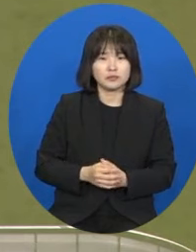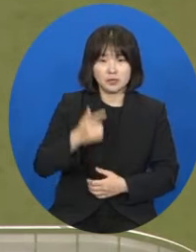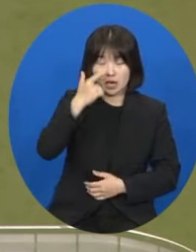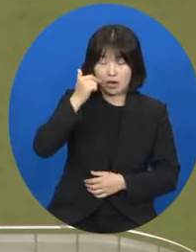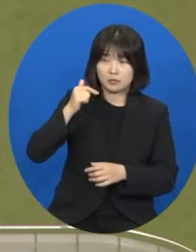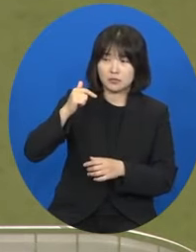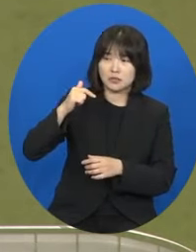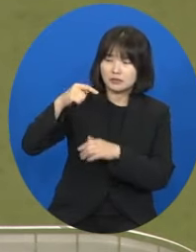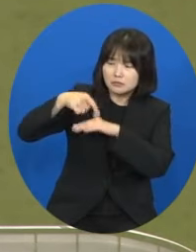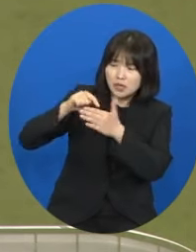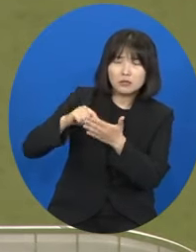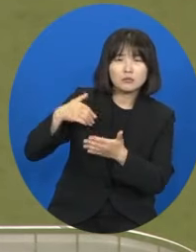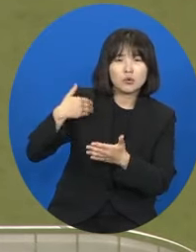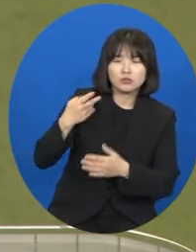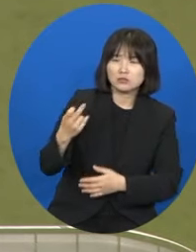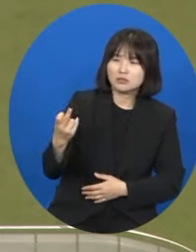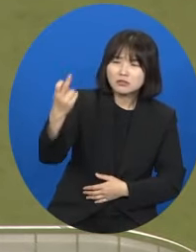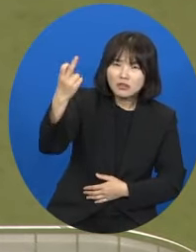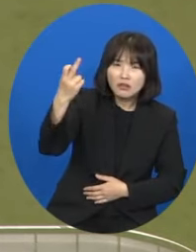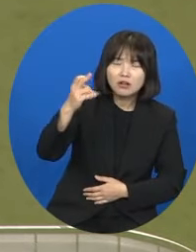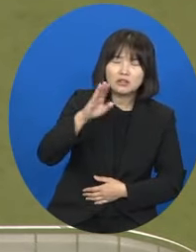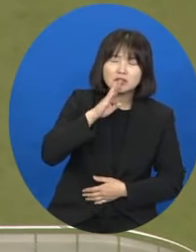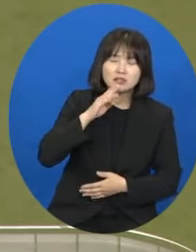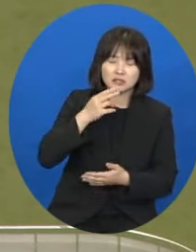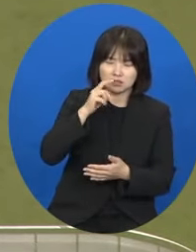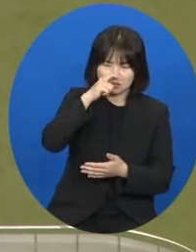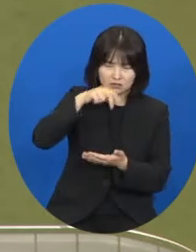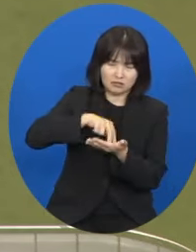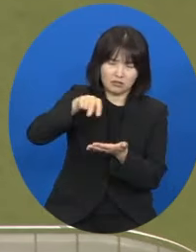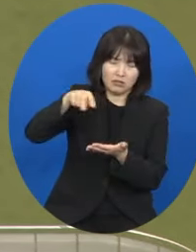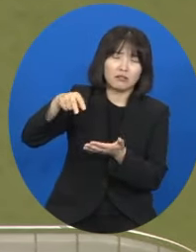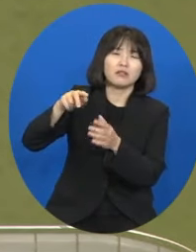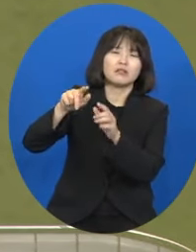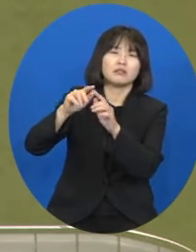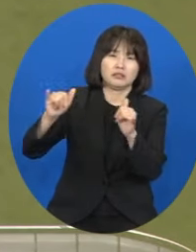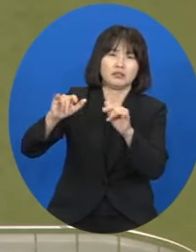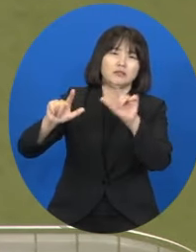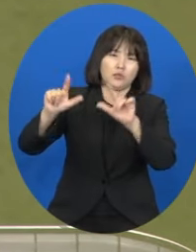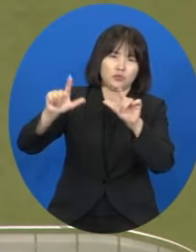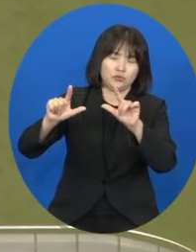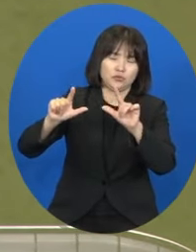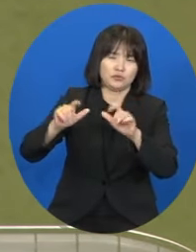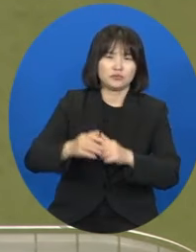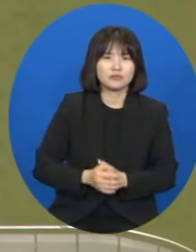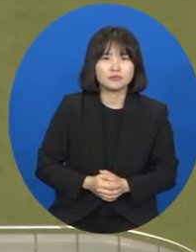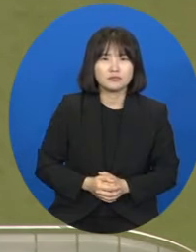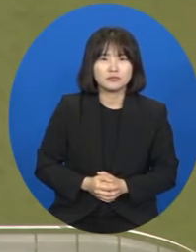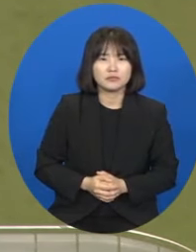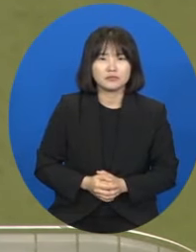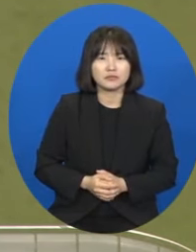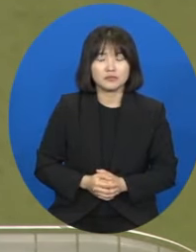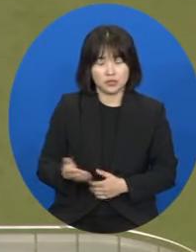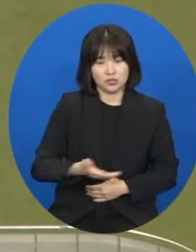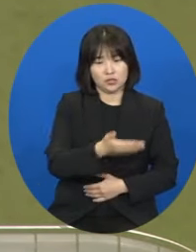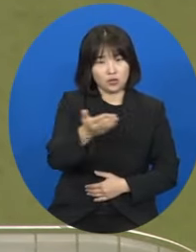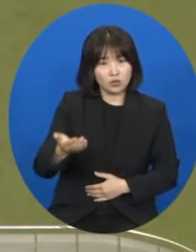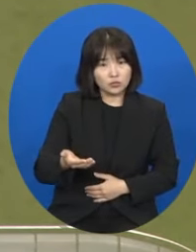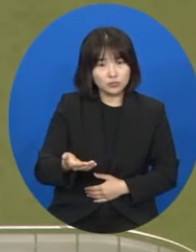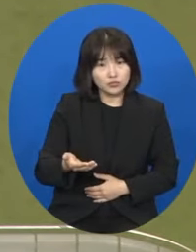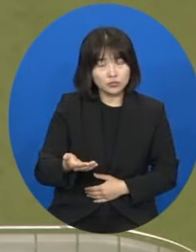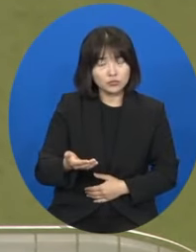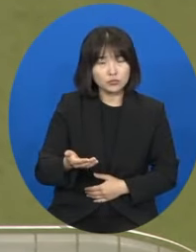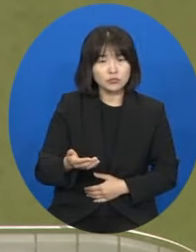형은 또한 진정한 탕자의 모습이었던 것이죠. 이것이 마귀가 하는 짓입니다. 여러분들 중에 혹시 오늘